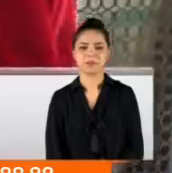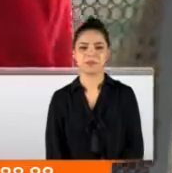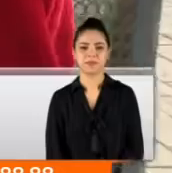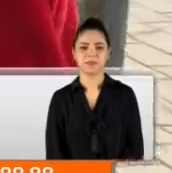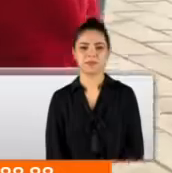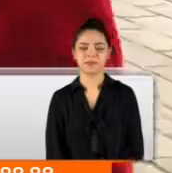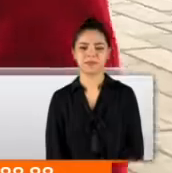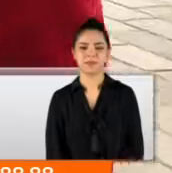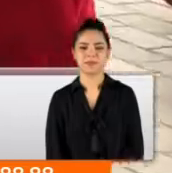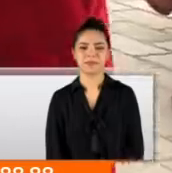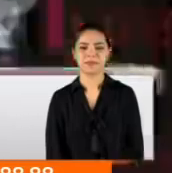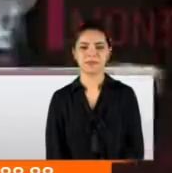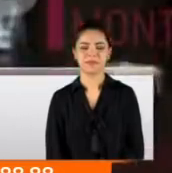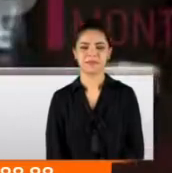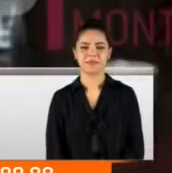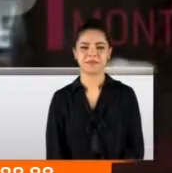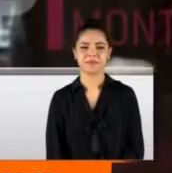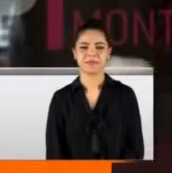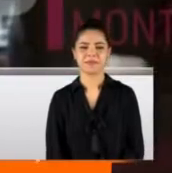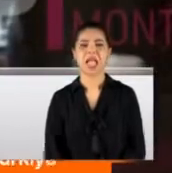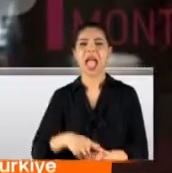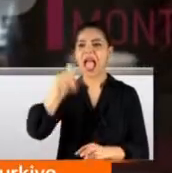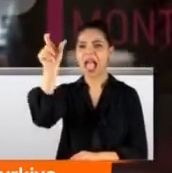Manidar olmuş oldu Escobar'a.